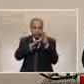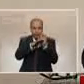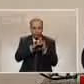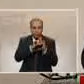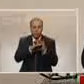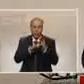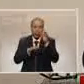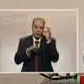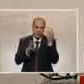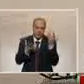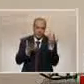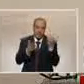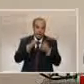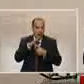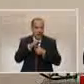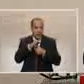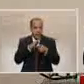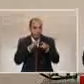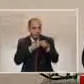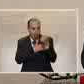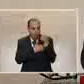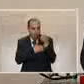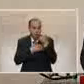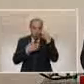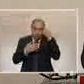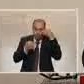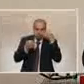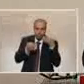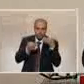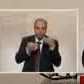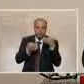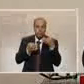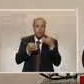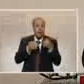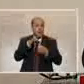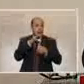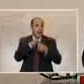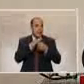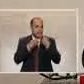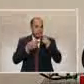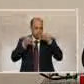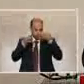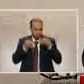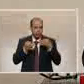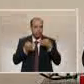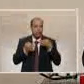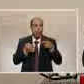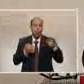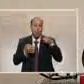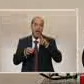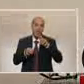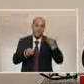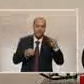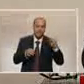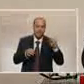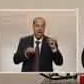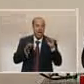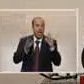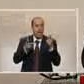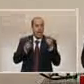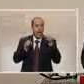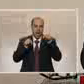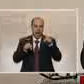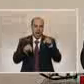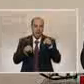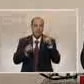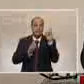والمحصن هو القوه الحكيمه قرطاج ستكون حاكما وحكما في نفس الوقت لهذا